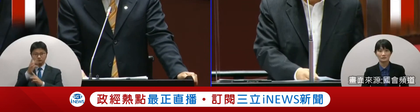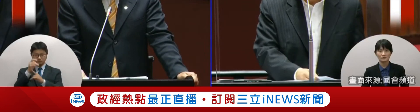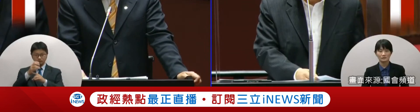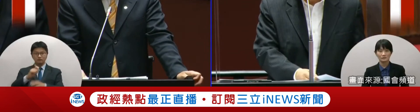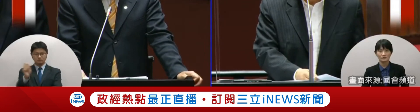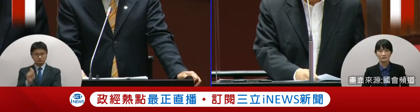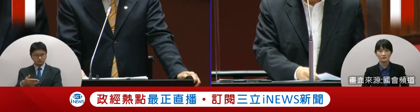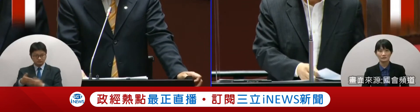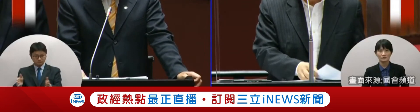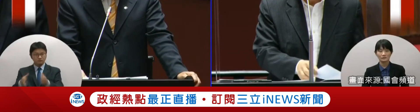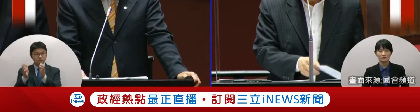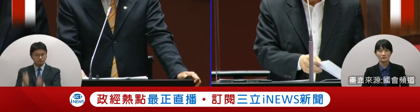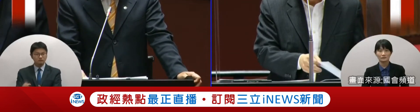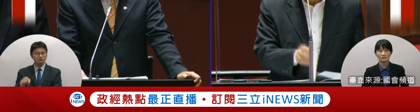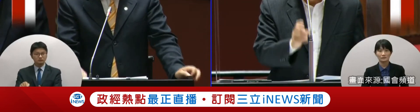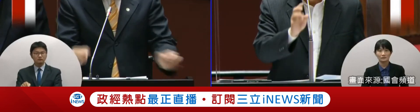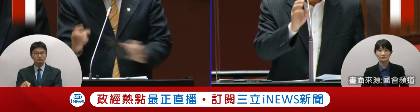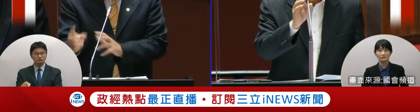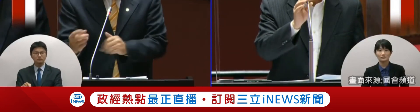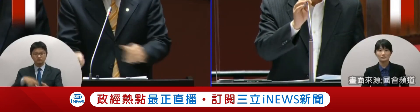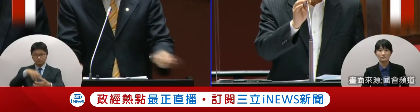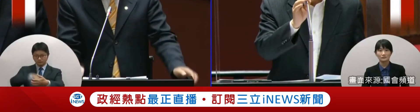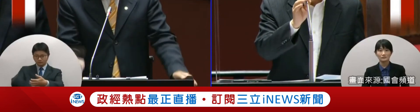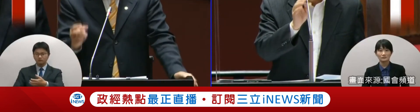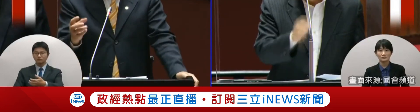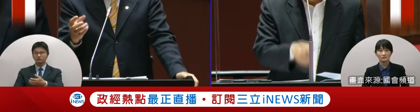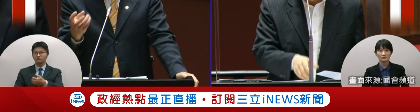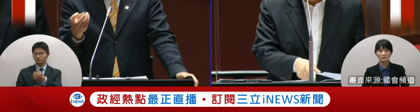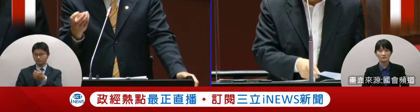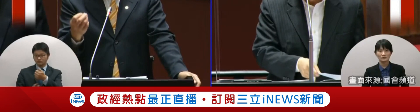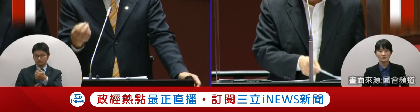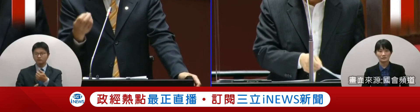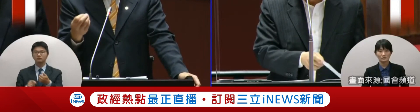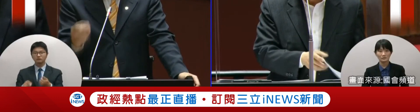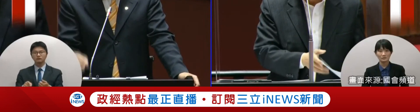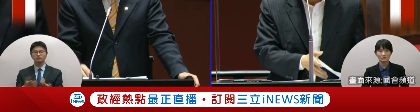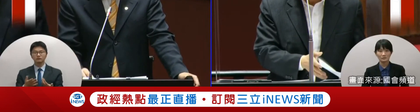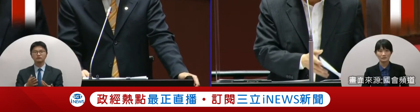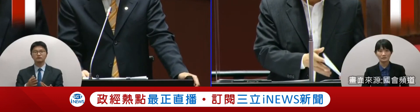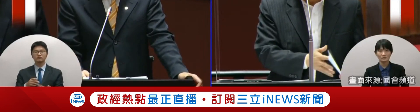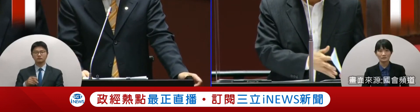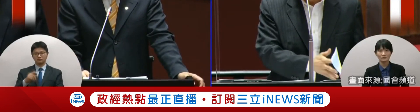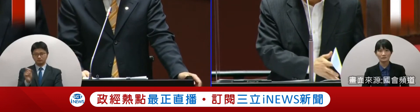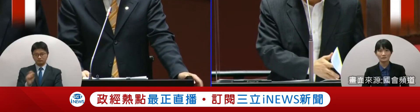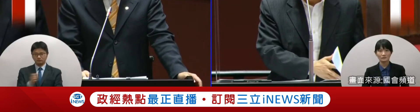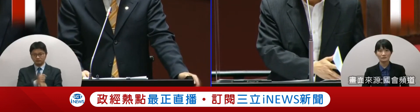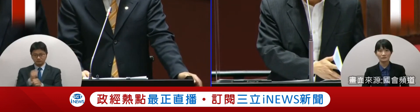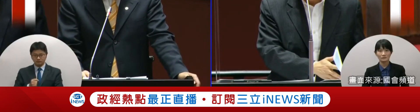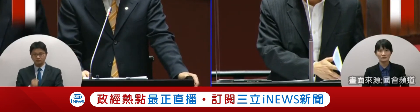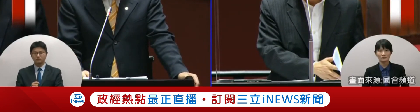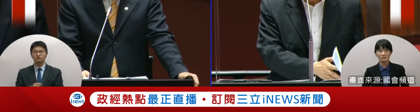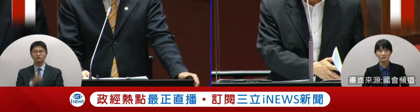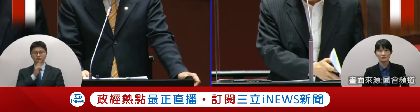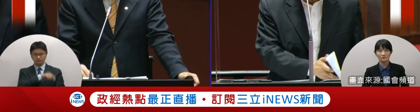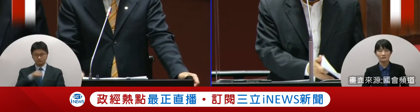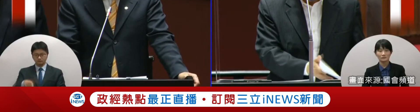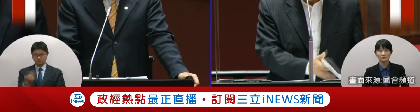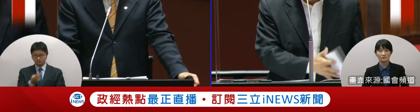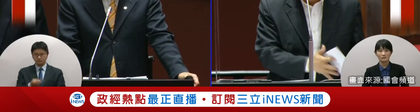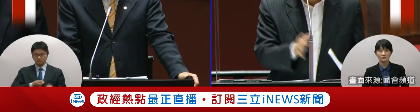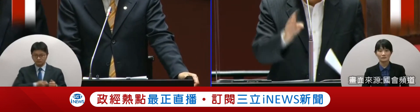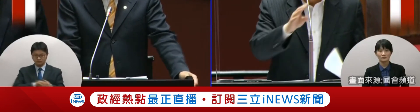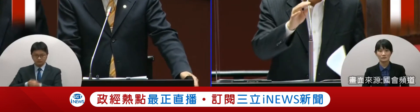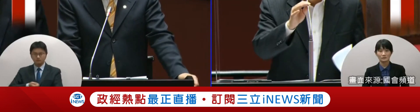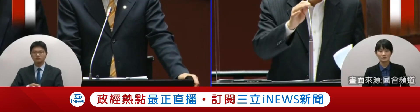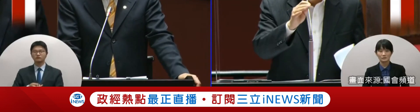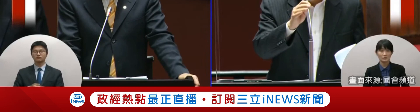室的这部分有相关的成员他是在执行这个相关办公室的事务，所以主要会是这两大部分。 OK 哦，